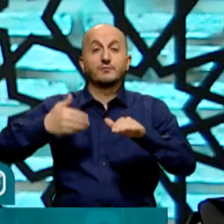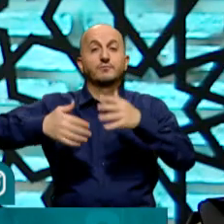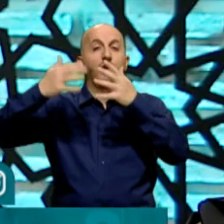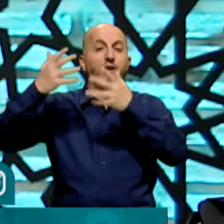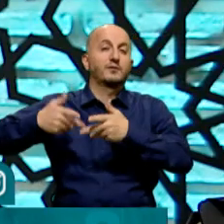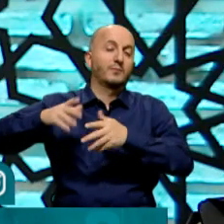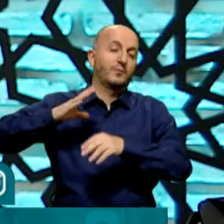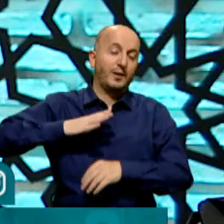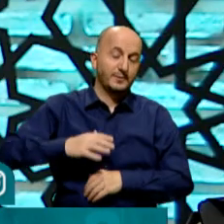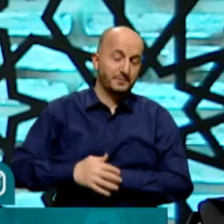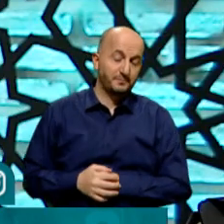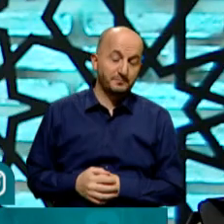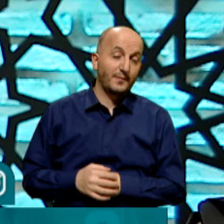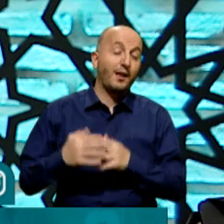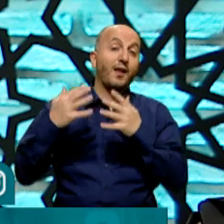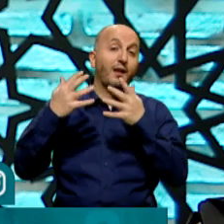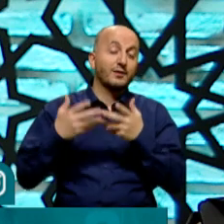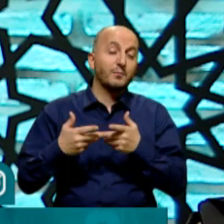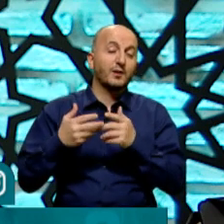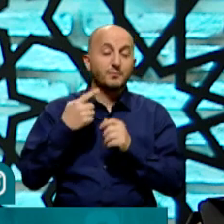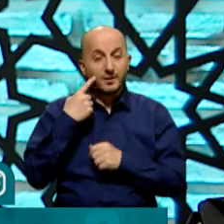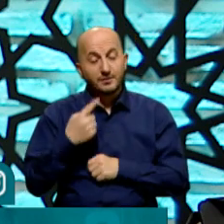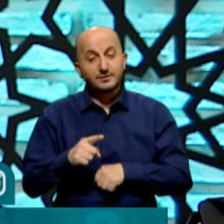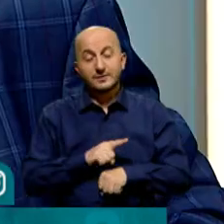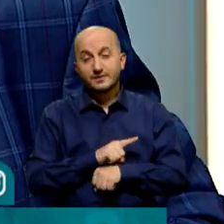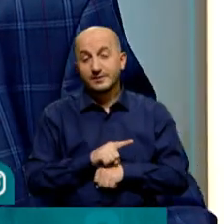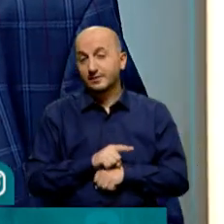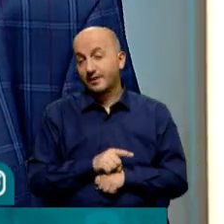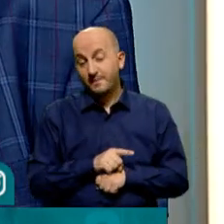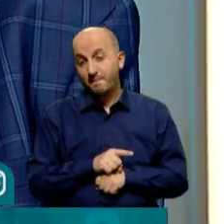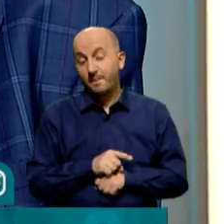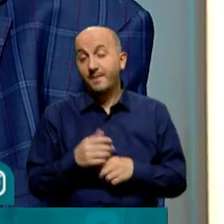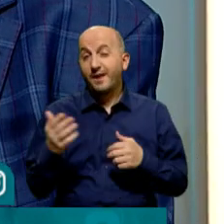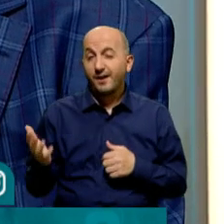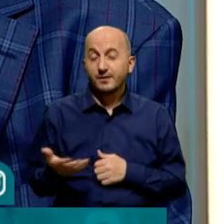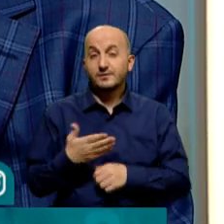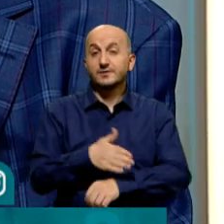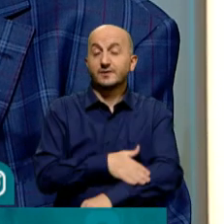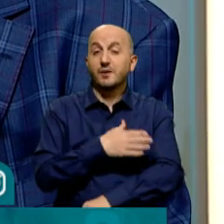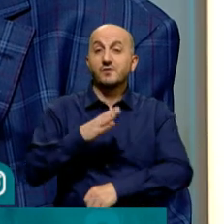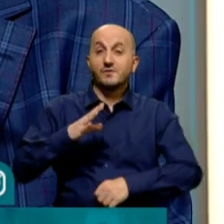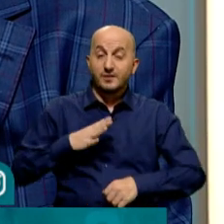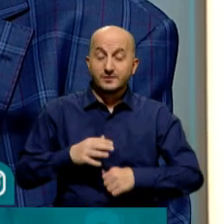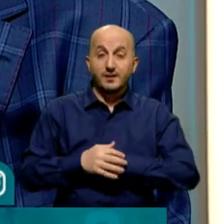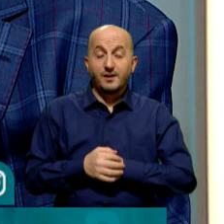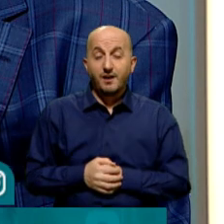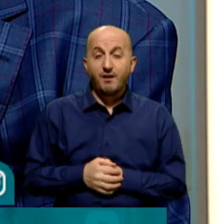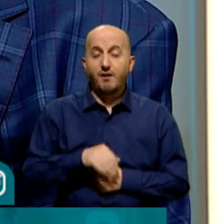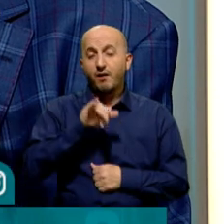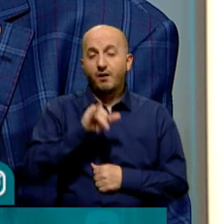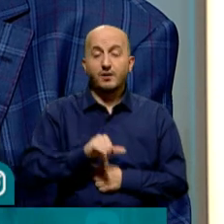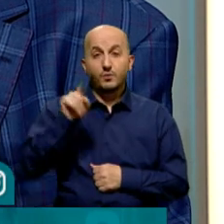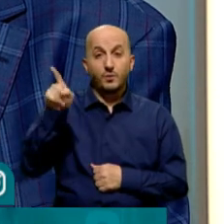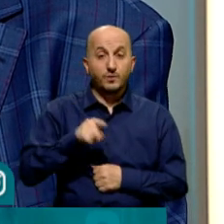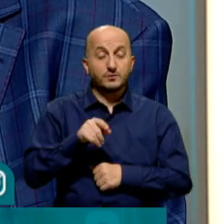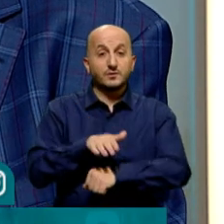var. Hesaplaşmaya durulduğu vakitte eğer sevabı varsa hak oranında